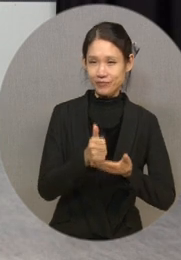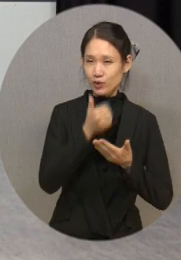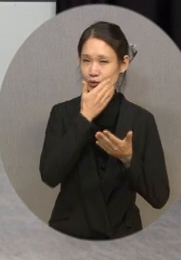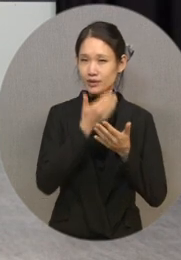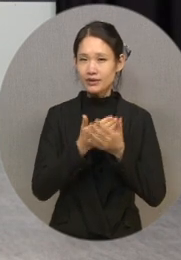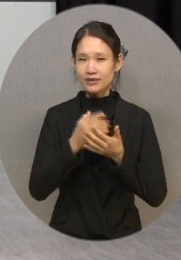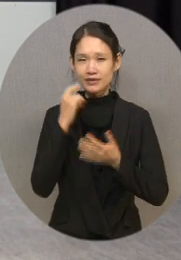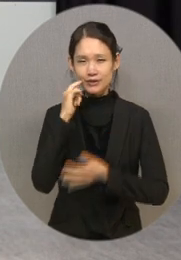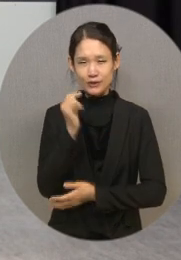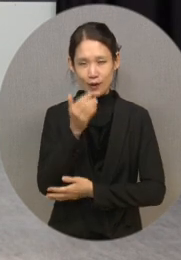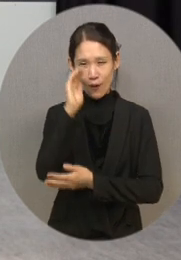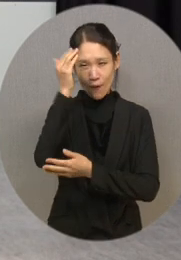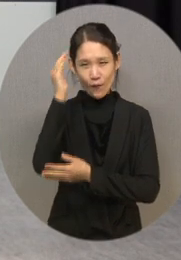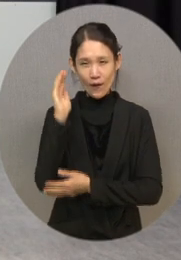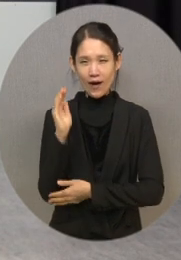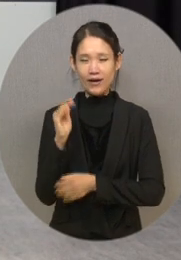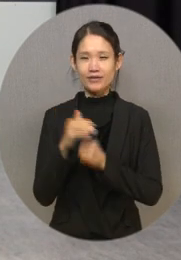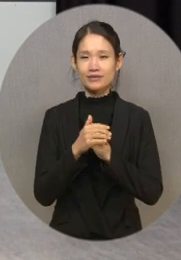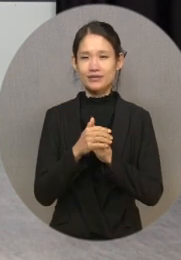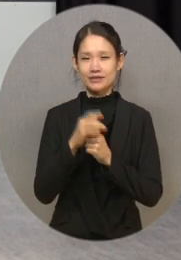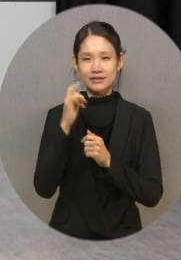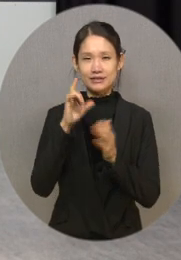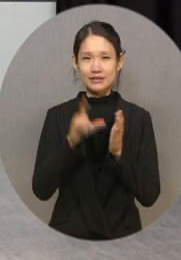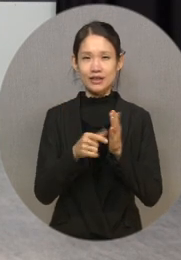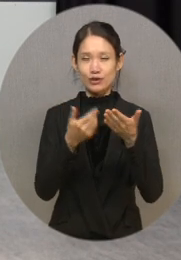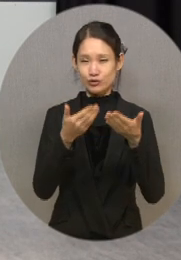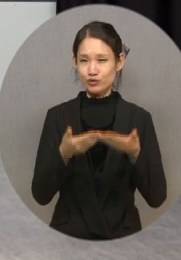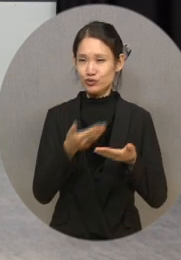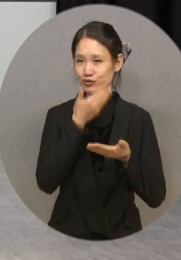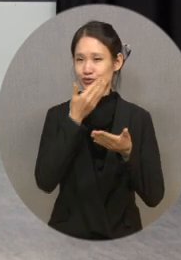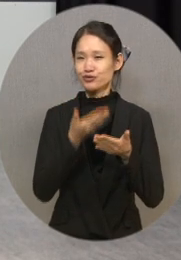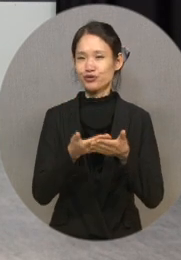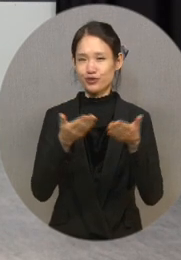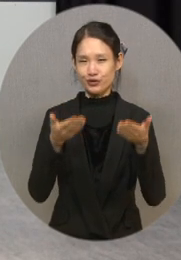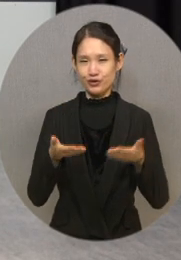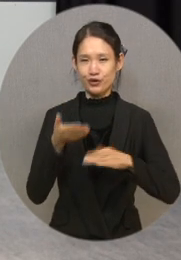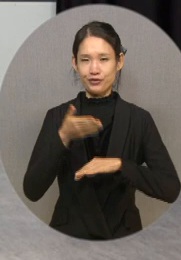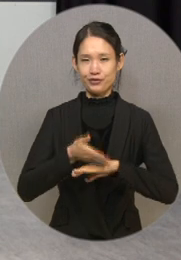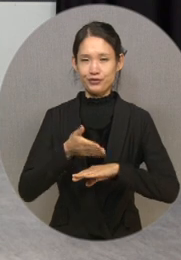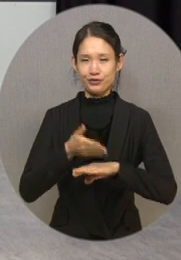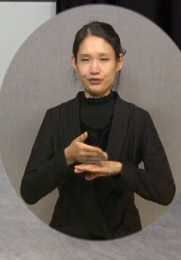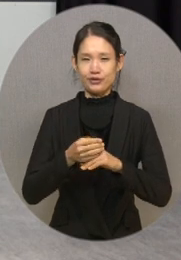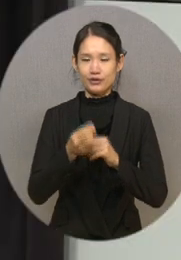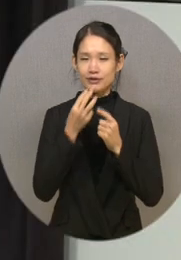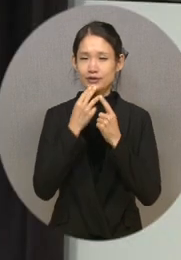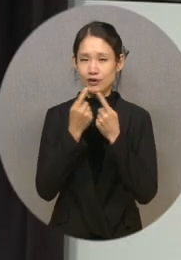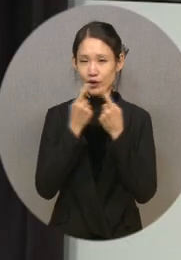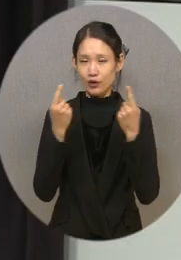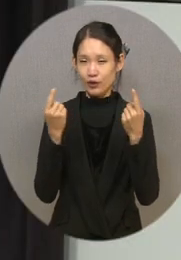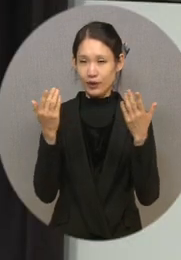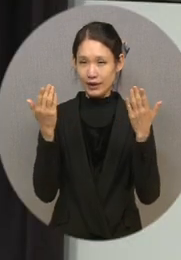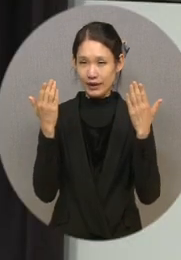영광입니다. 예. 귀한 시간을 내주셨습니다. 네. 서울대학